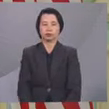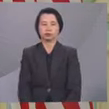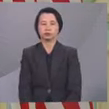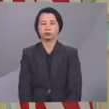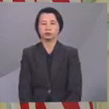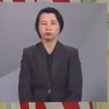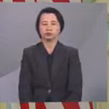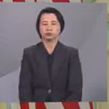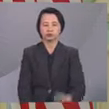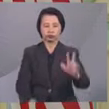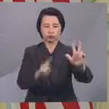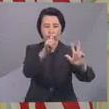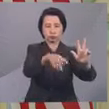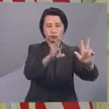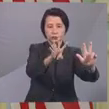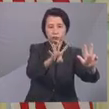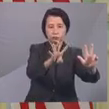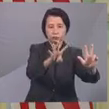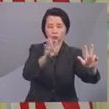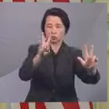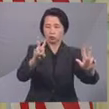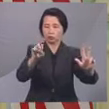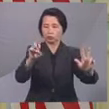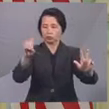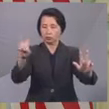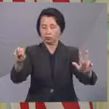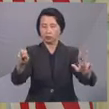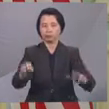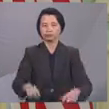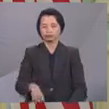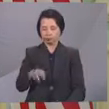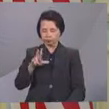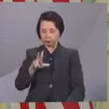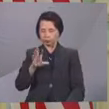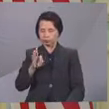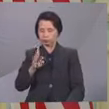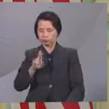Sejak 3 April 2020, seramai